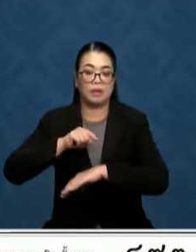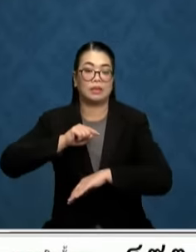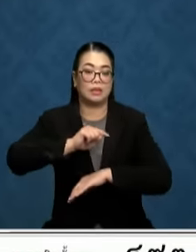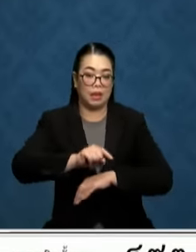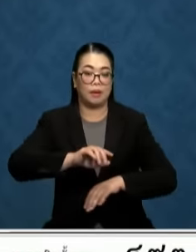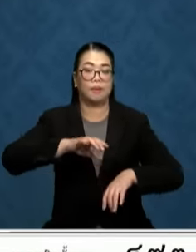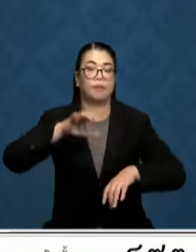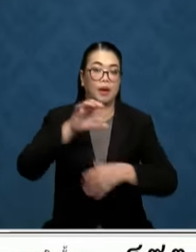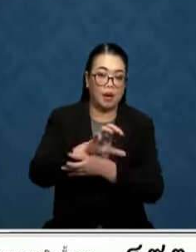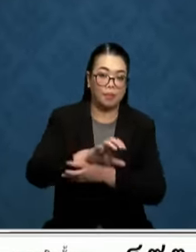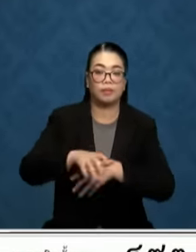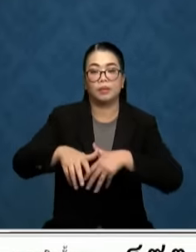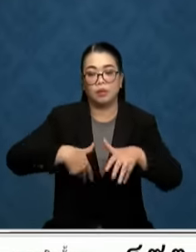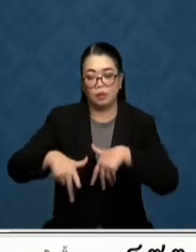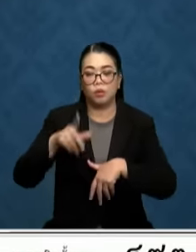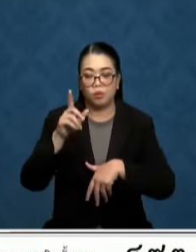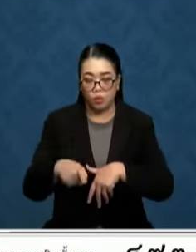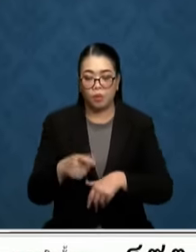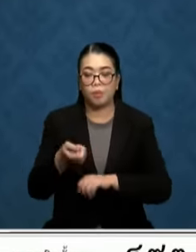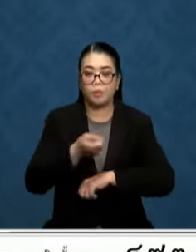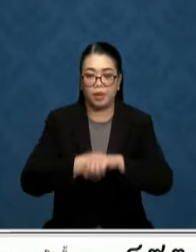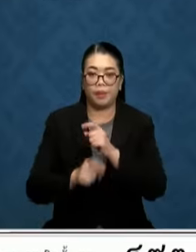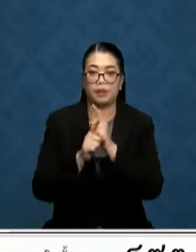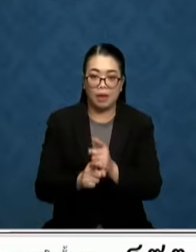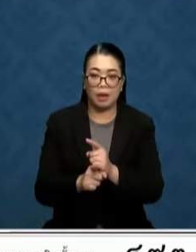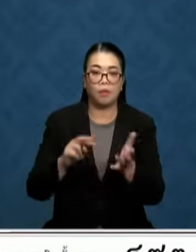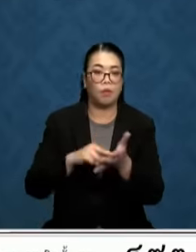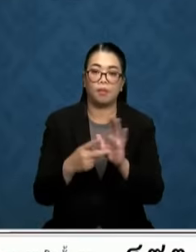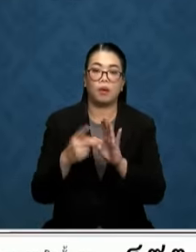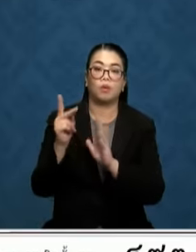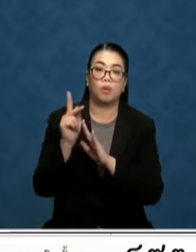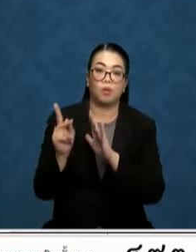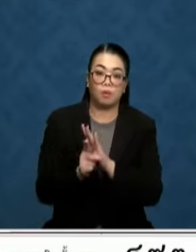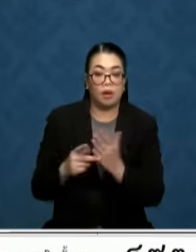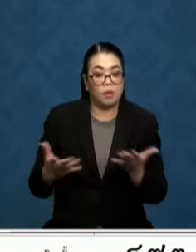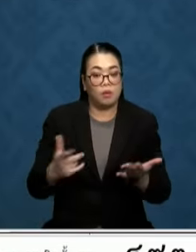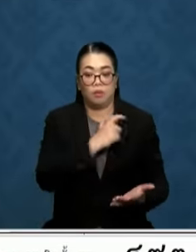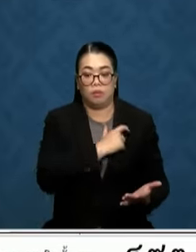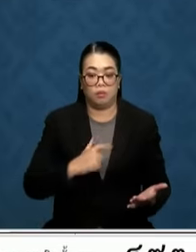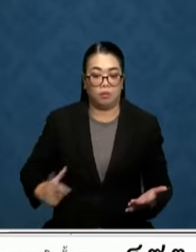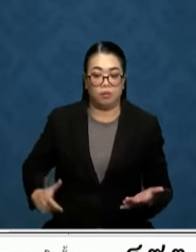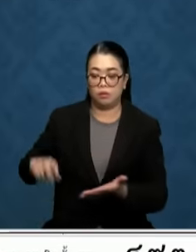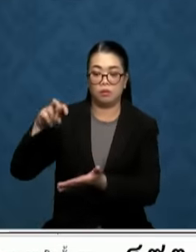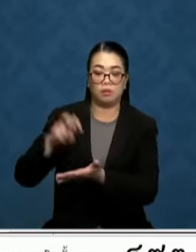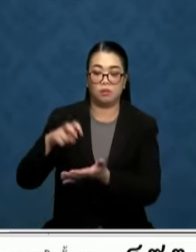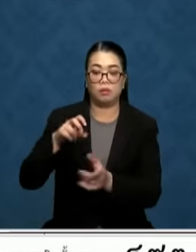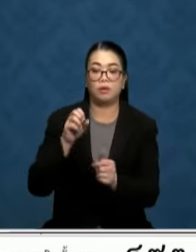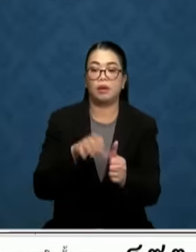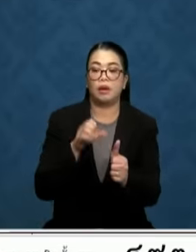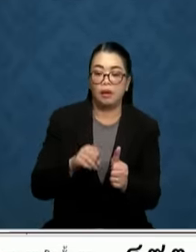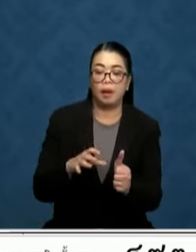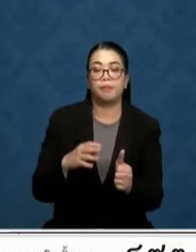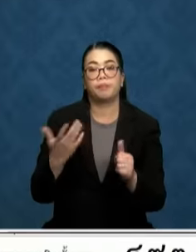บังคับประชาชนก็ต้องถือวาเป็นกฎหมายแม้พระมหากศัธจะมได้ทรงตราออกมาดวยคำแนะนำ